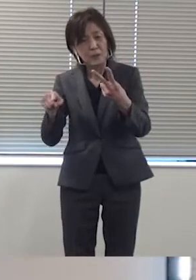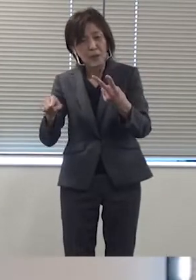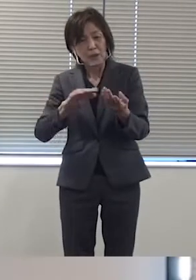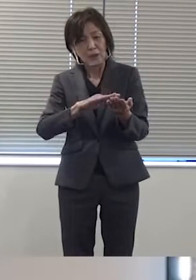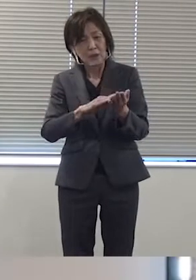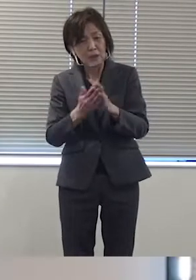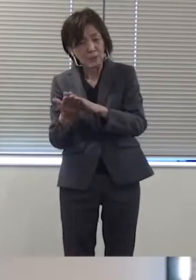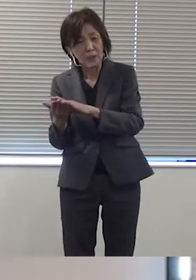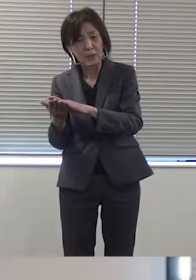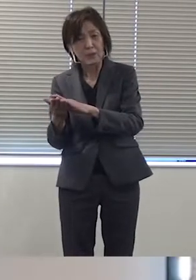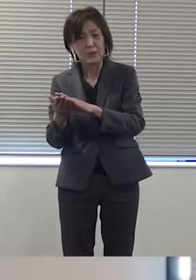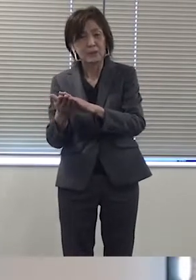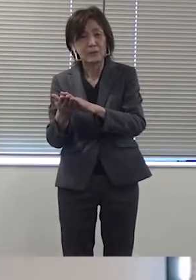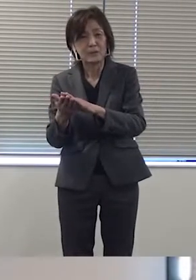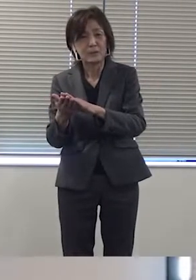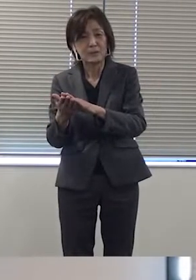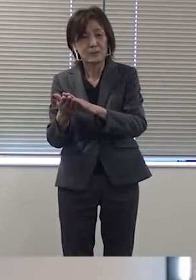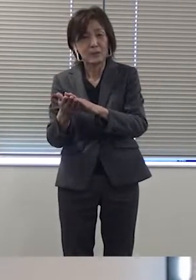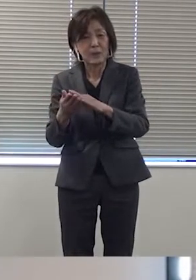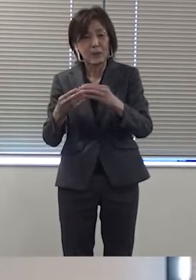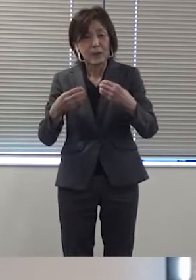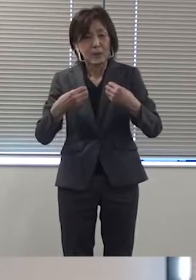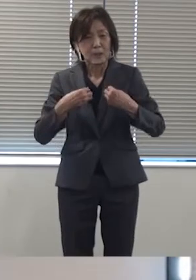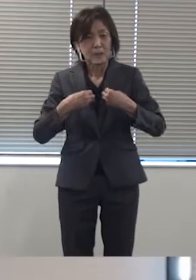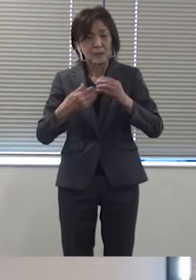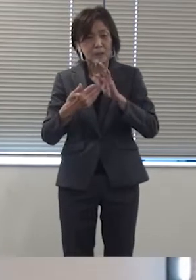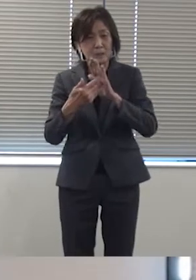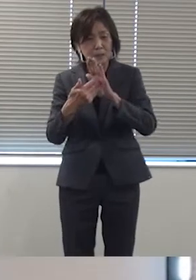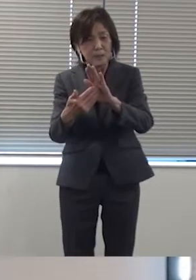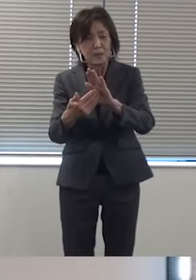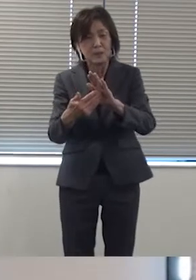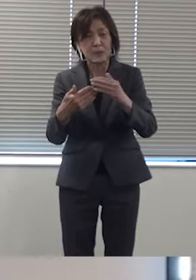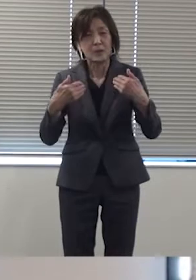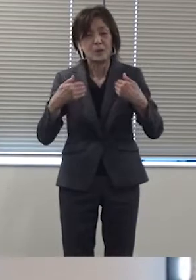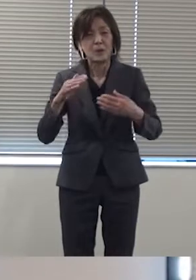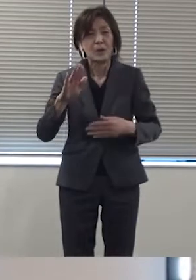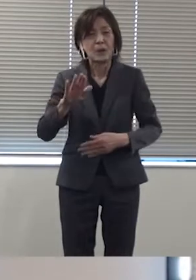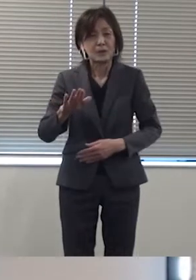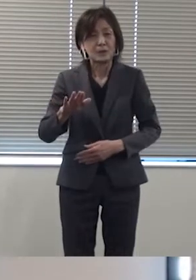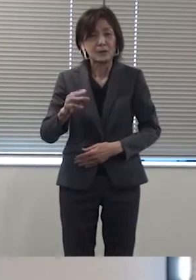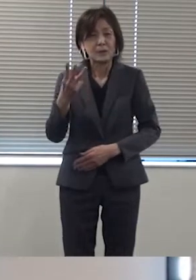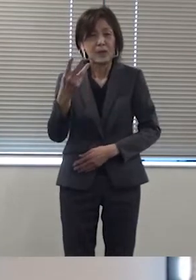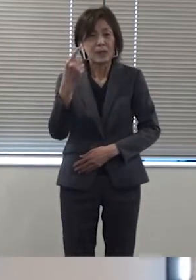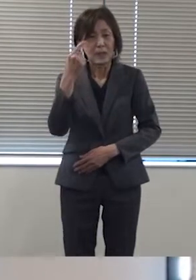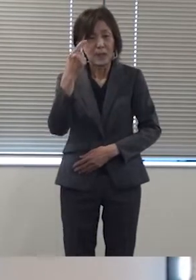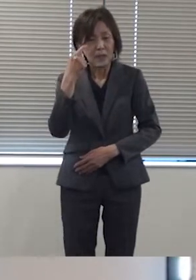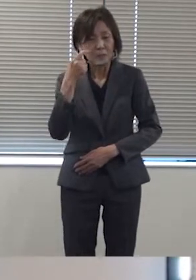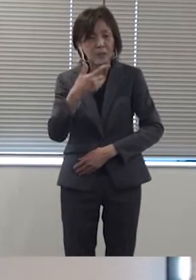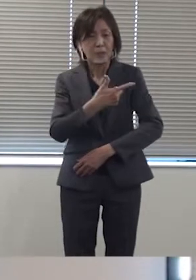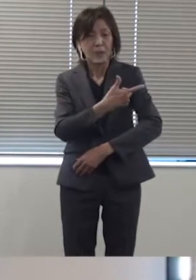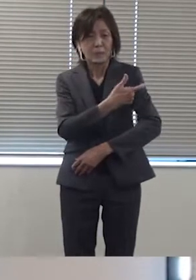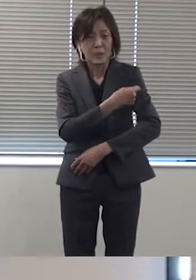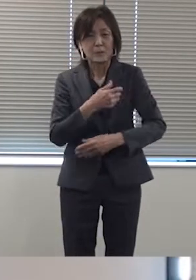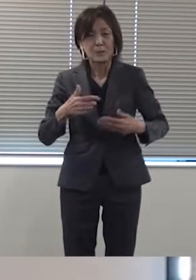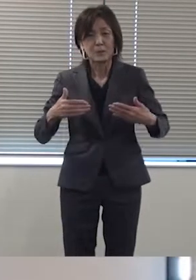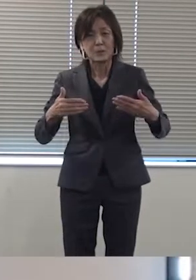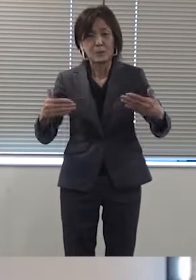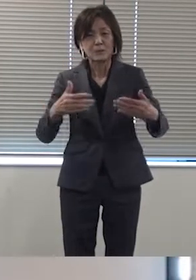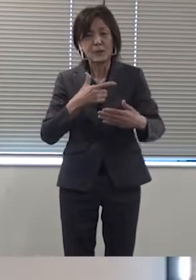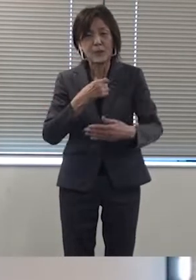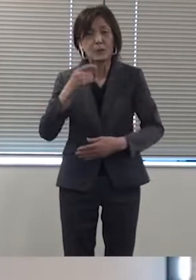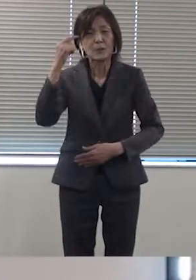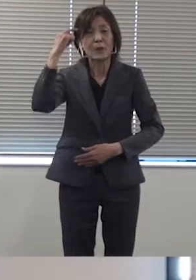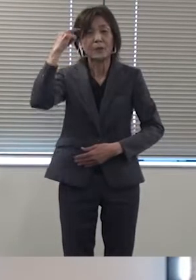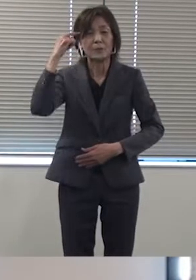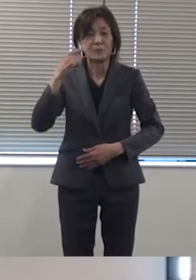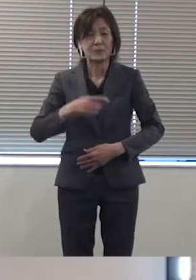まあ、感染を止めないといけないので、まあ、できるだけ早くですね、3回目の接種を進めていきたいというふうに考えておりま